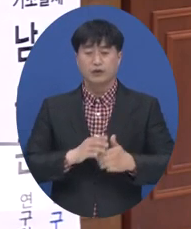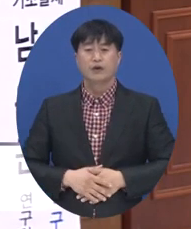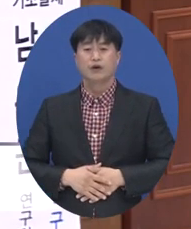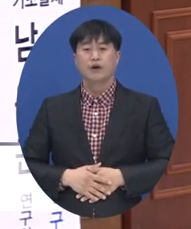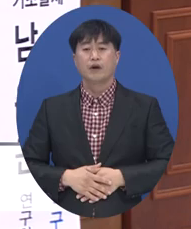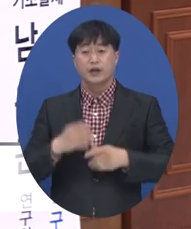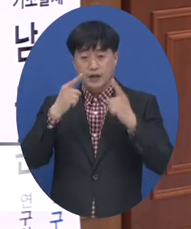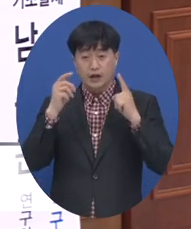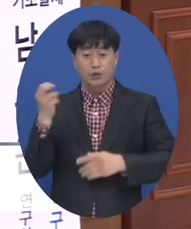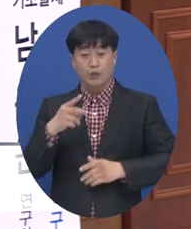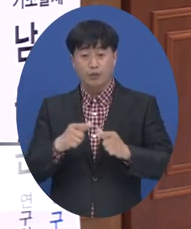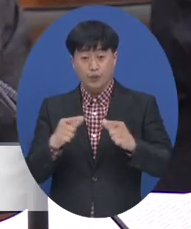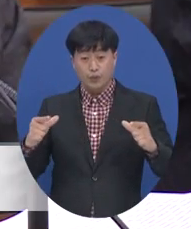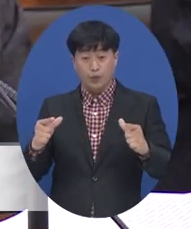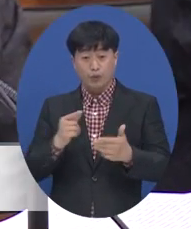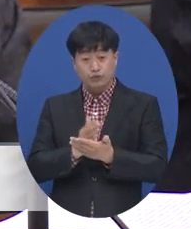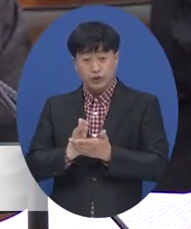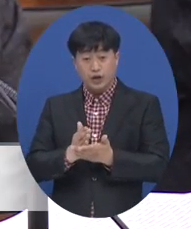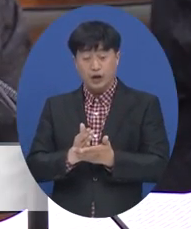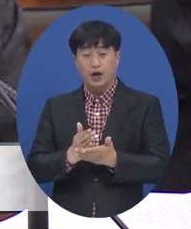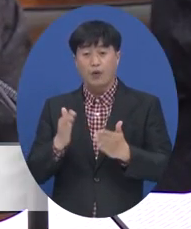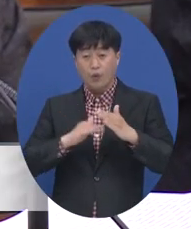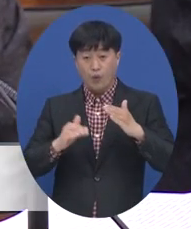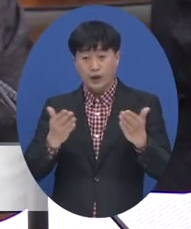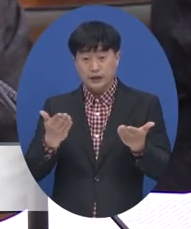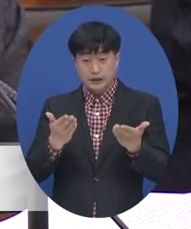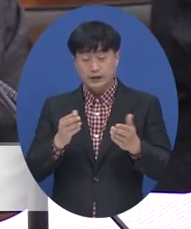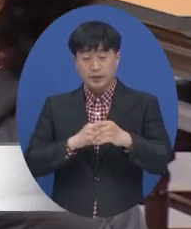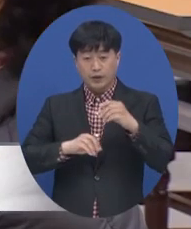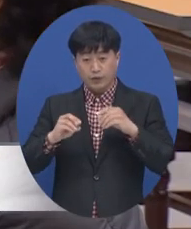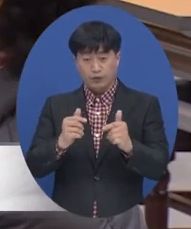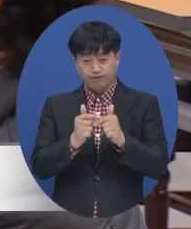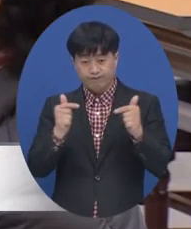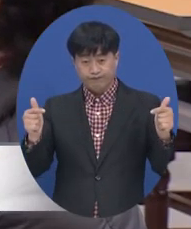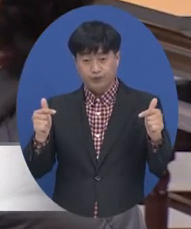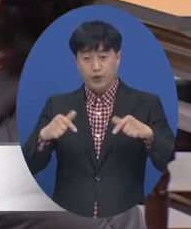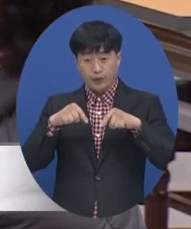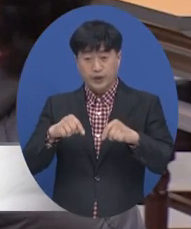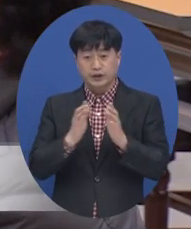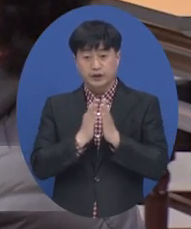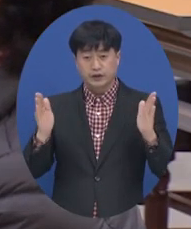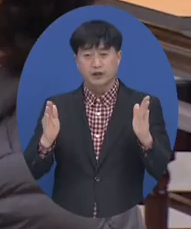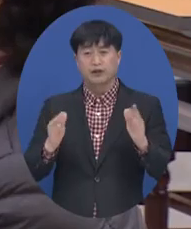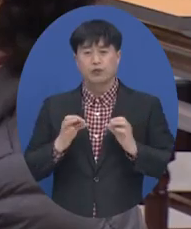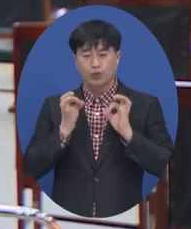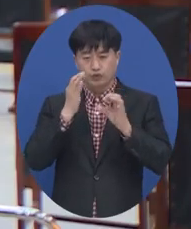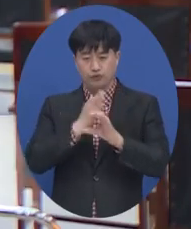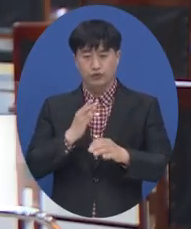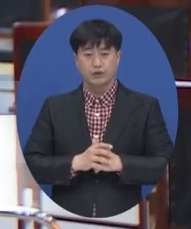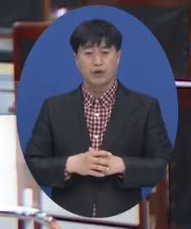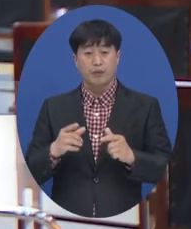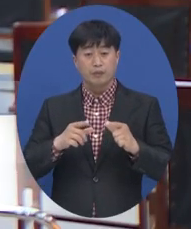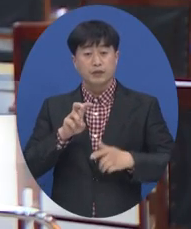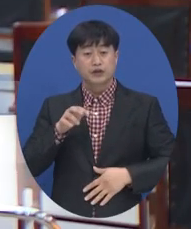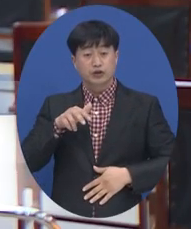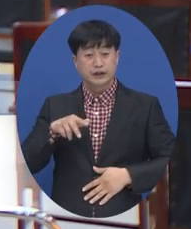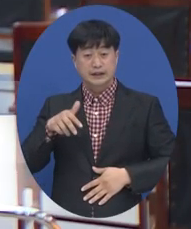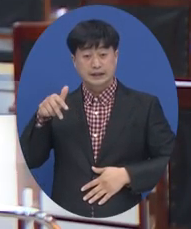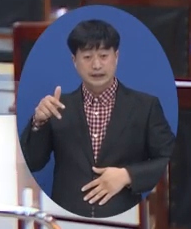또 대학은 물론 민간 분야까지 정규직 전환이 확산되도록 관련 포럼을 여는 등 노력을 기울이고 있습니다. 민선